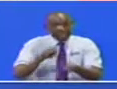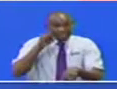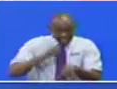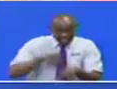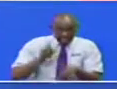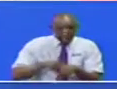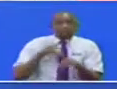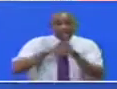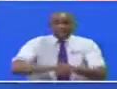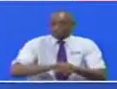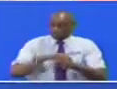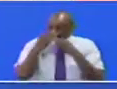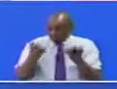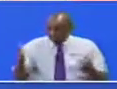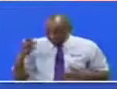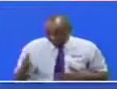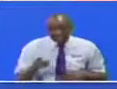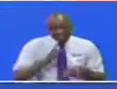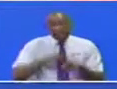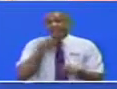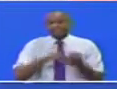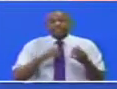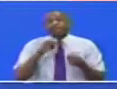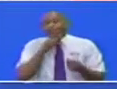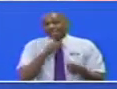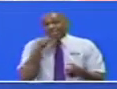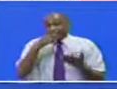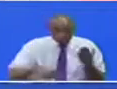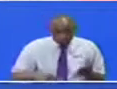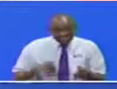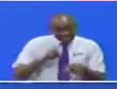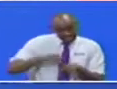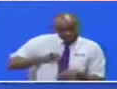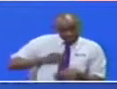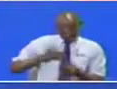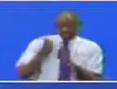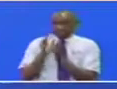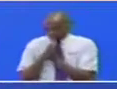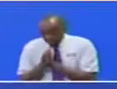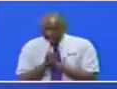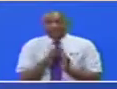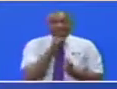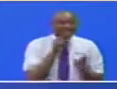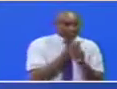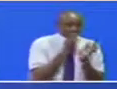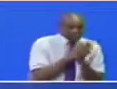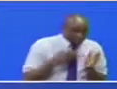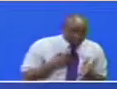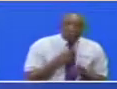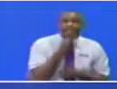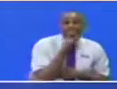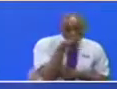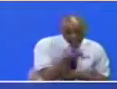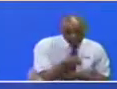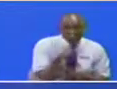wa kurithi na kumiliki ndio ukiangalia vile wanaume wanasema na vile wanawake wanasema, unaona upande ya wanaume